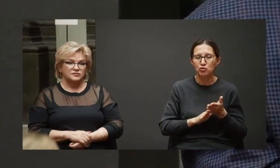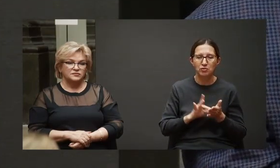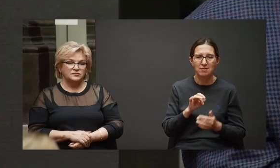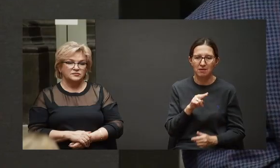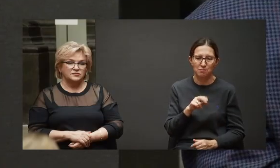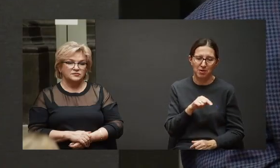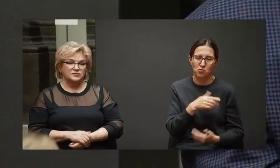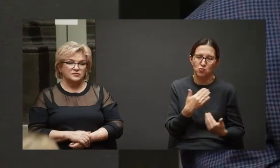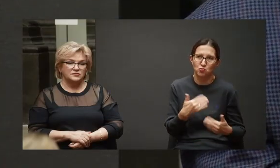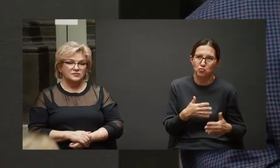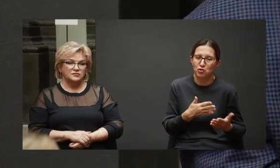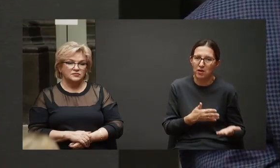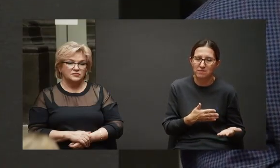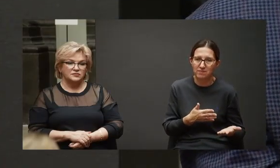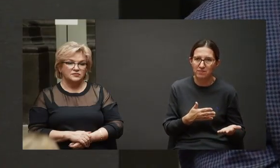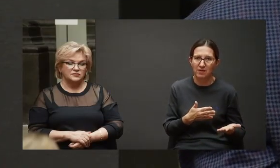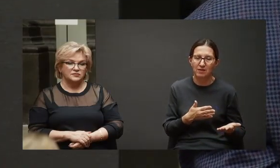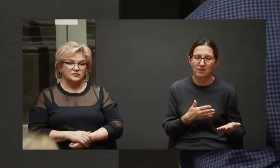уже